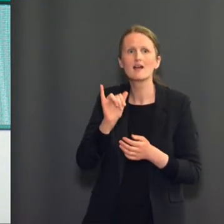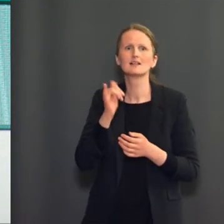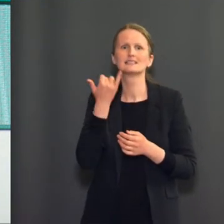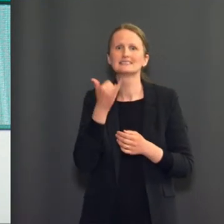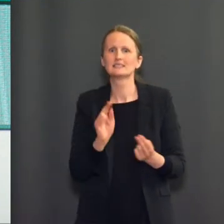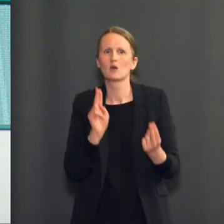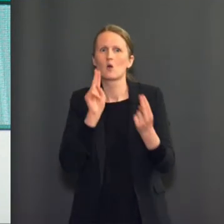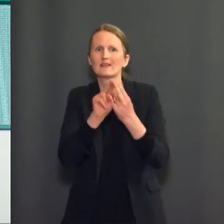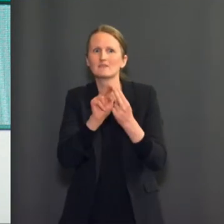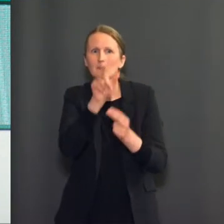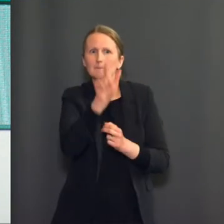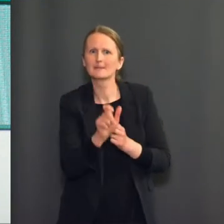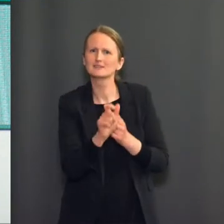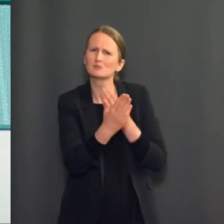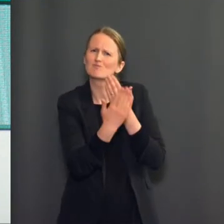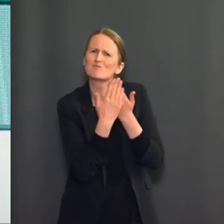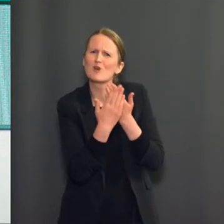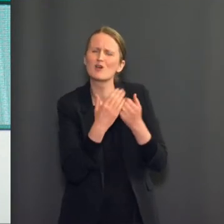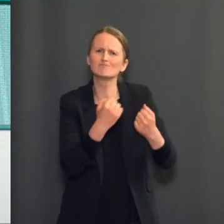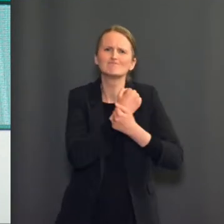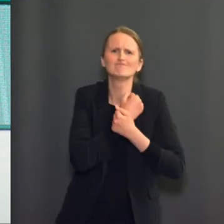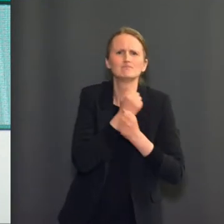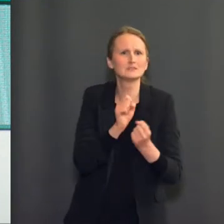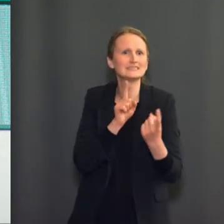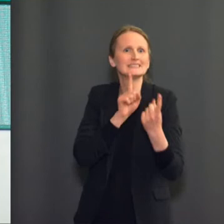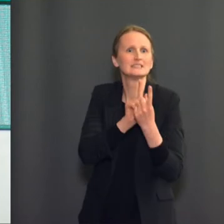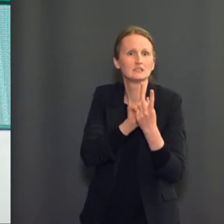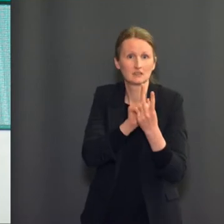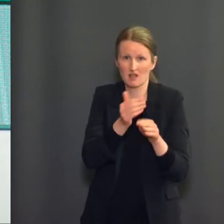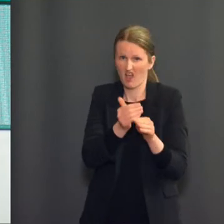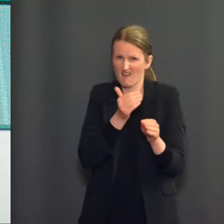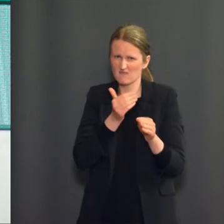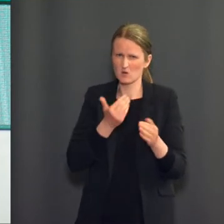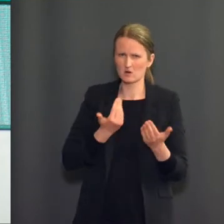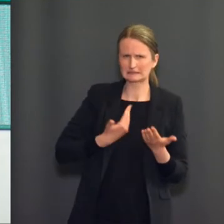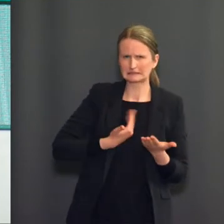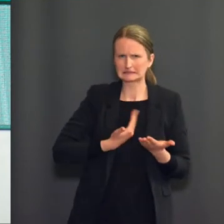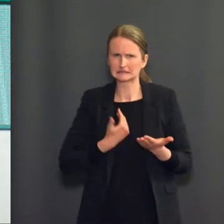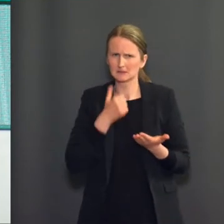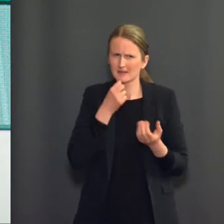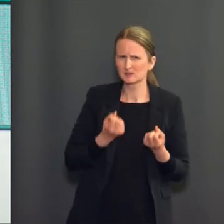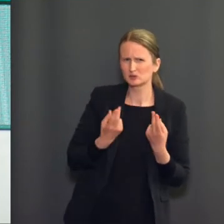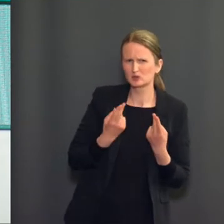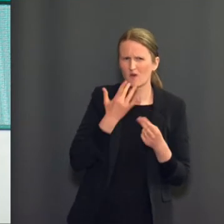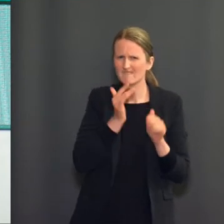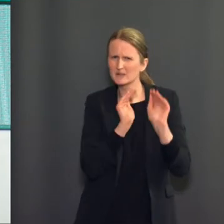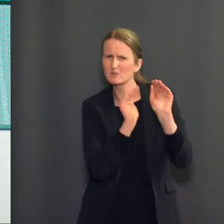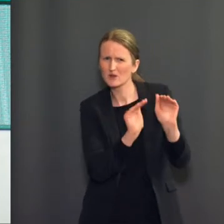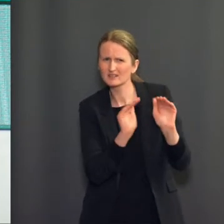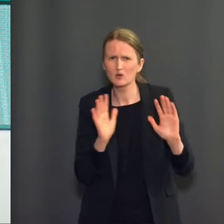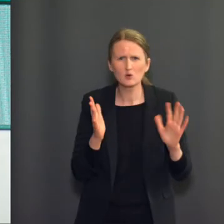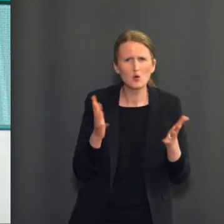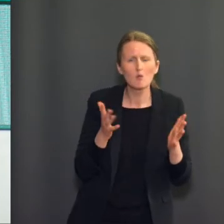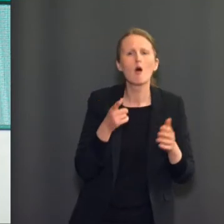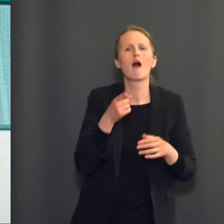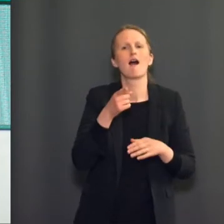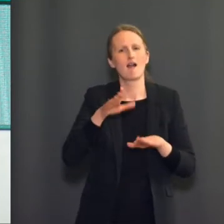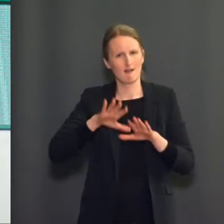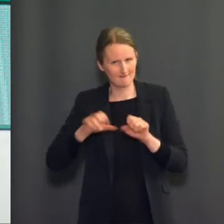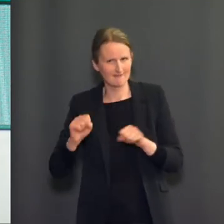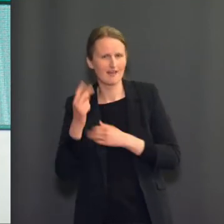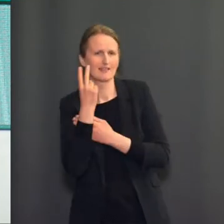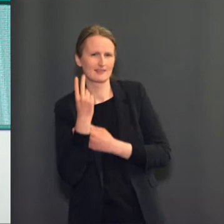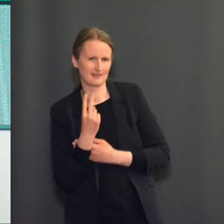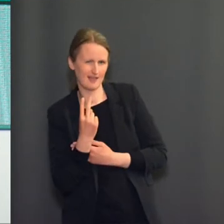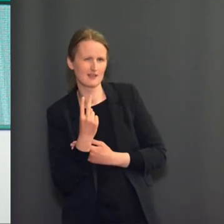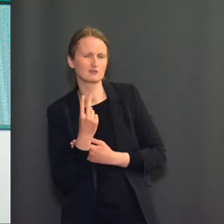sécurité. Après tout, certaines personnes peuvent être contagieuses sans symptômes ou 2 jours avant l'apparition de